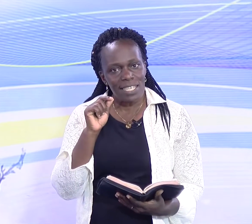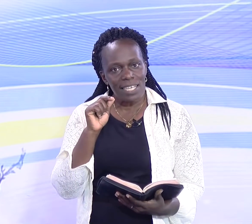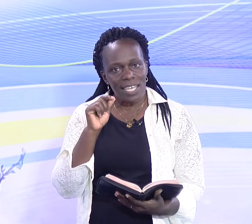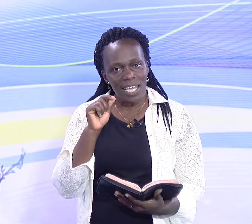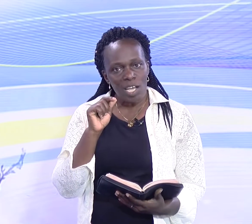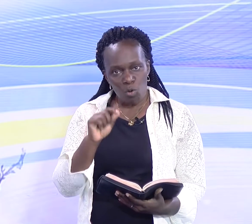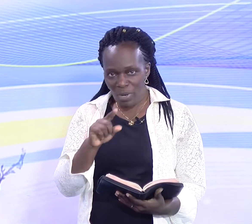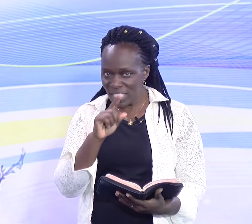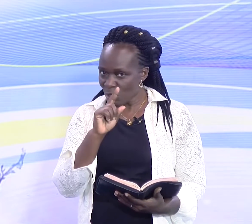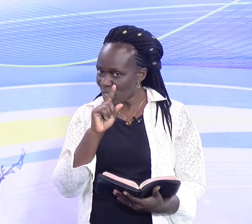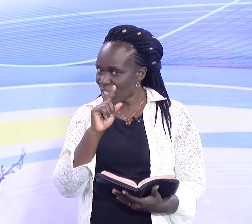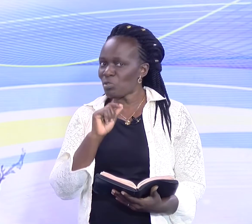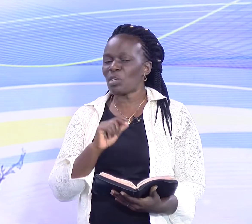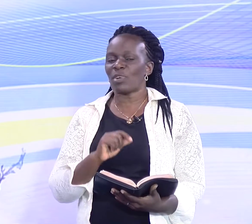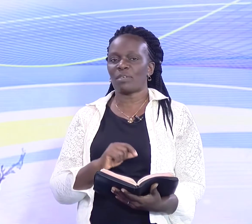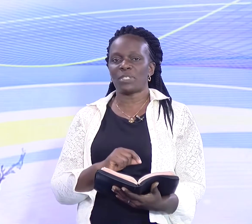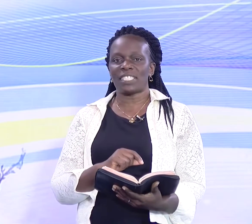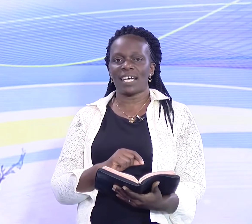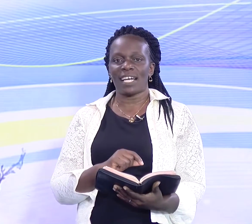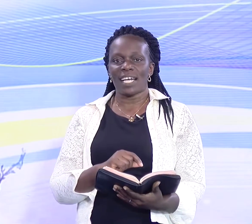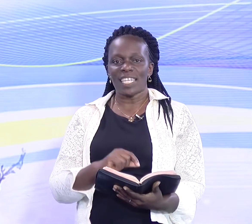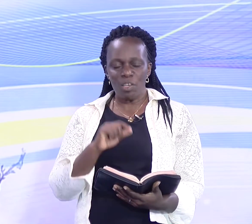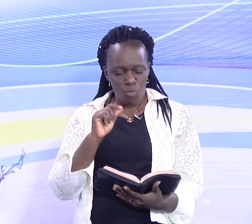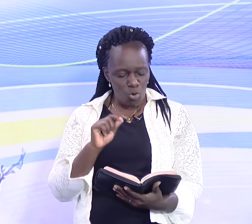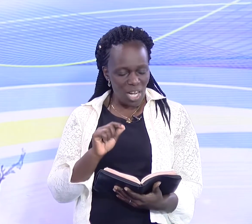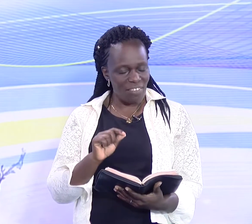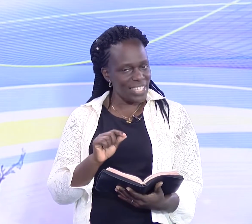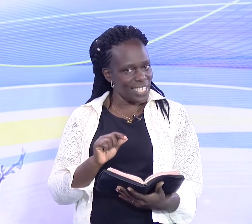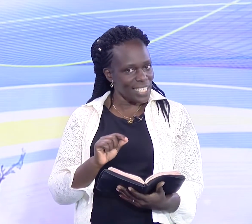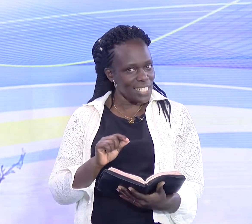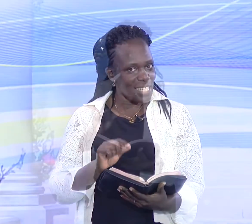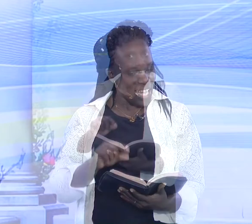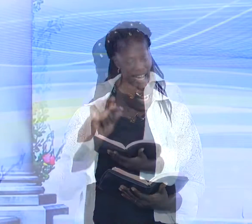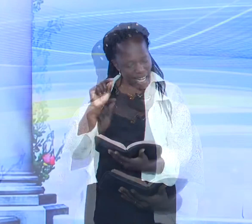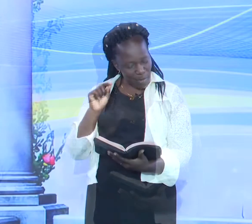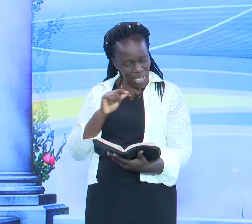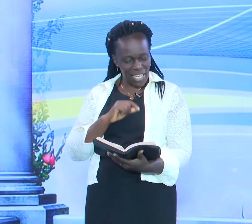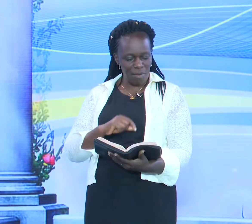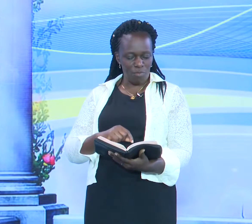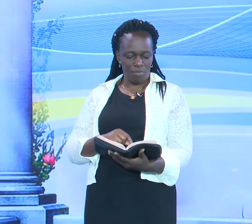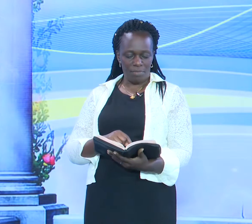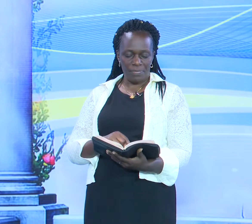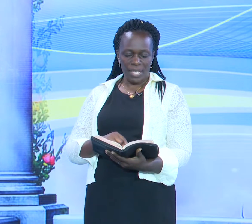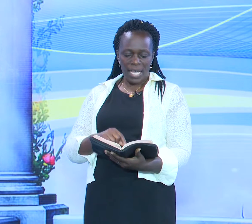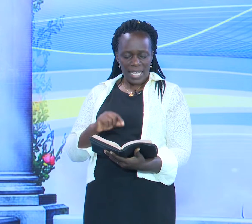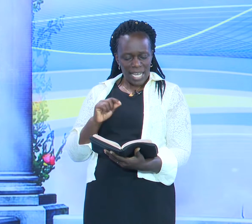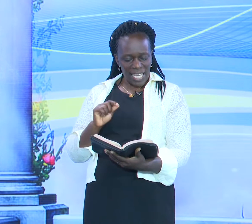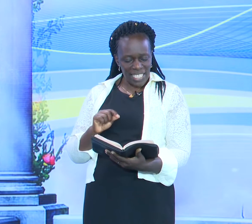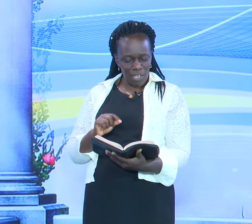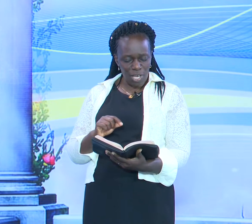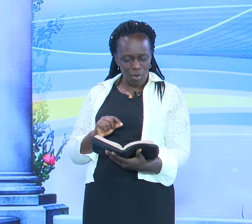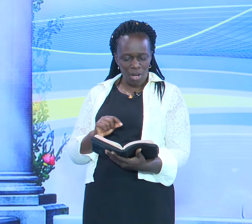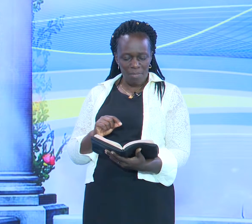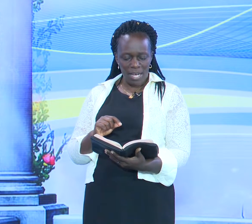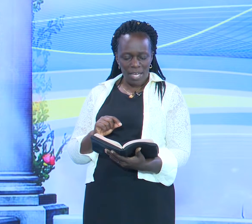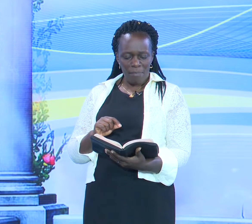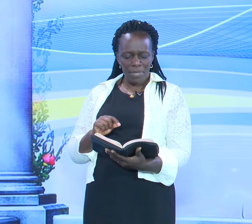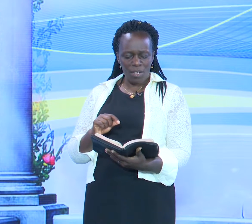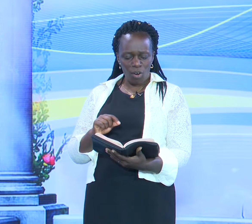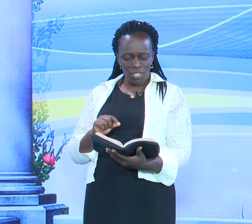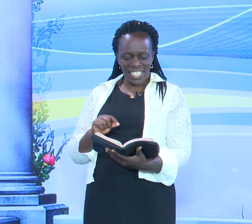mercies. Kumaanisha kuna kitu alikuwa anapitia. Naye Mungu akafanya nini? Akamrehemu. Anasema ya